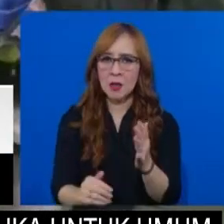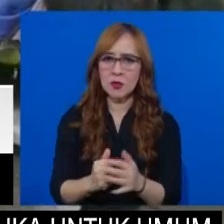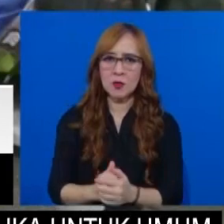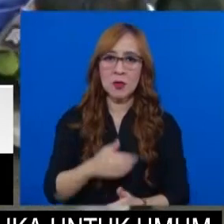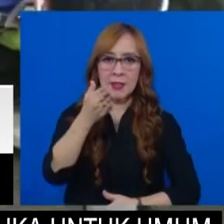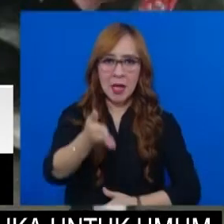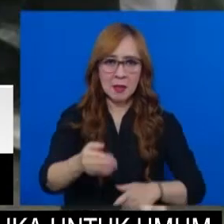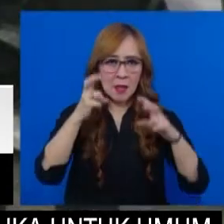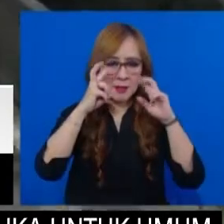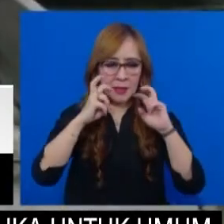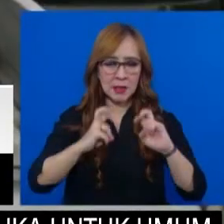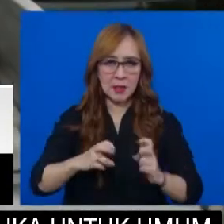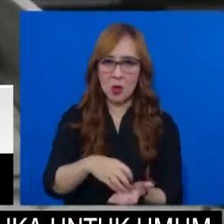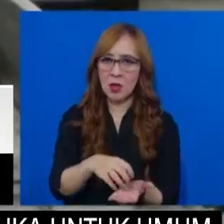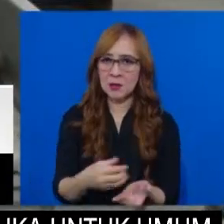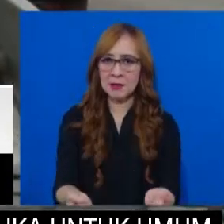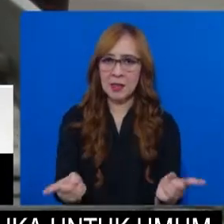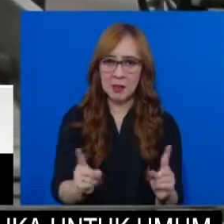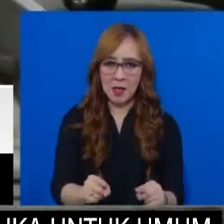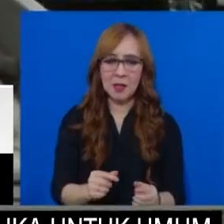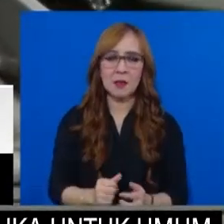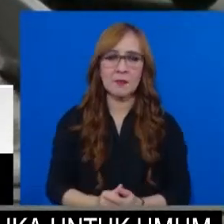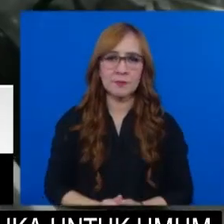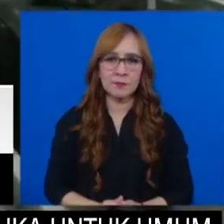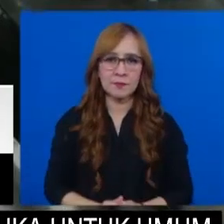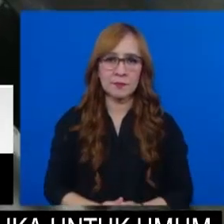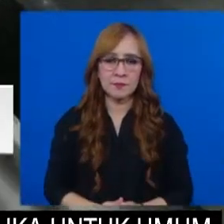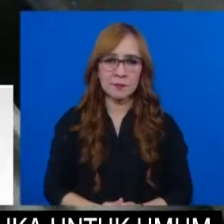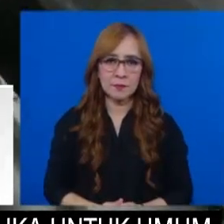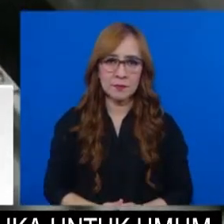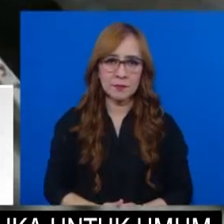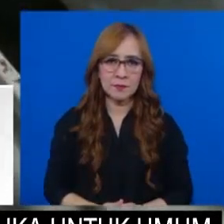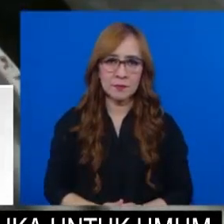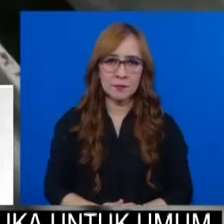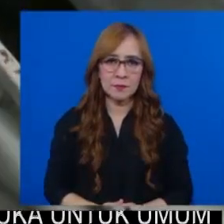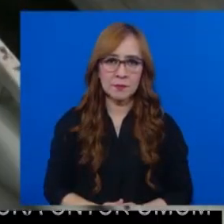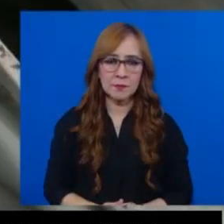melakukan olah TKP. Tim Liputan CNN Indonesia.